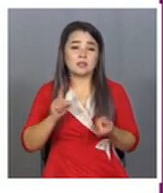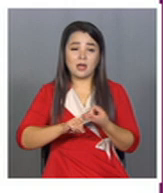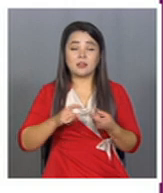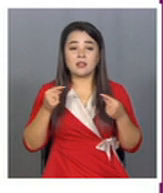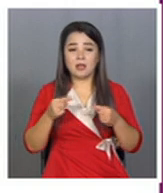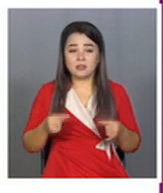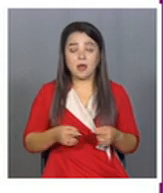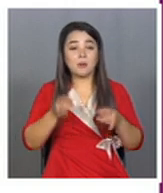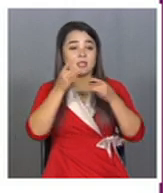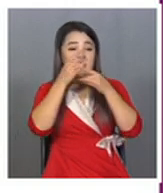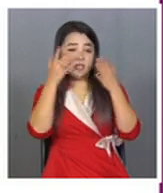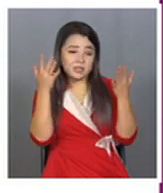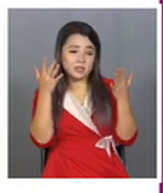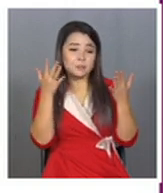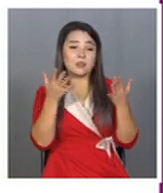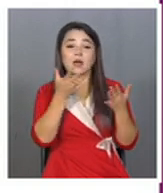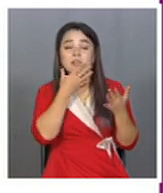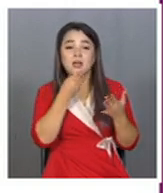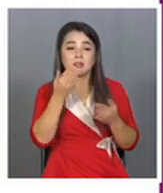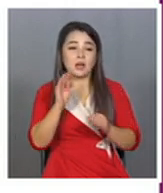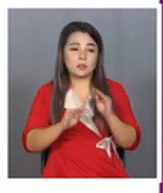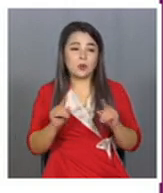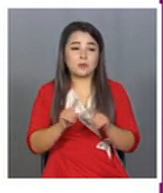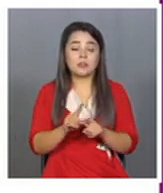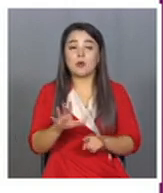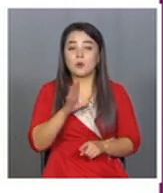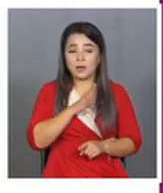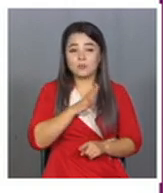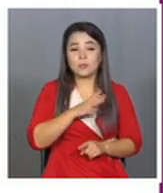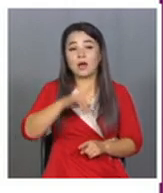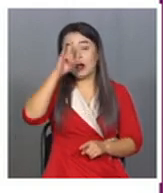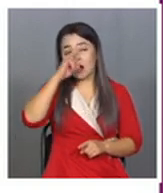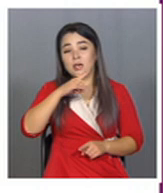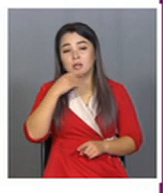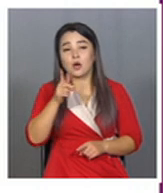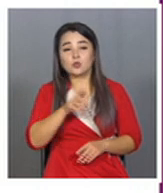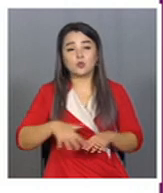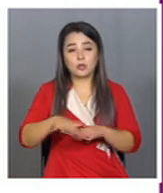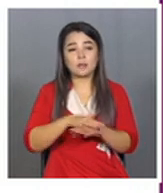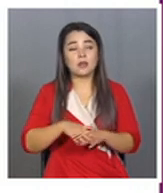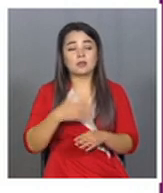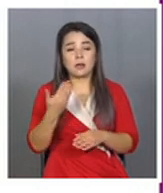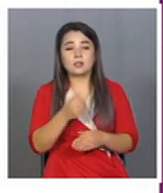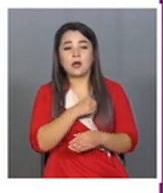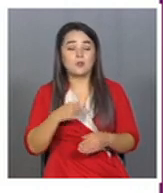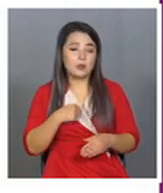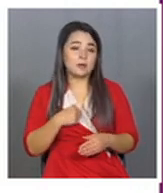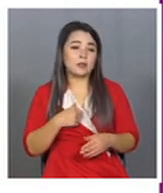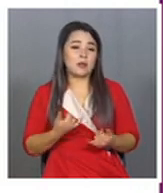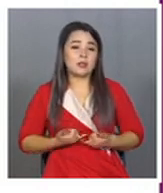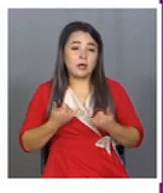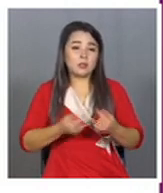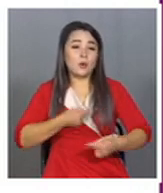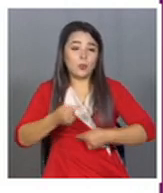мәдениеті, сән салтанаты болған. Қазақ жұртының ең салтанатты шеруінің бірі